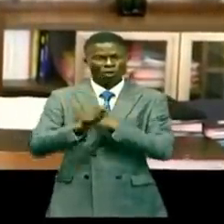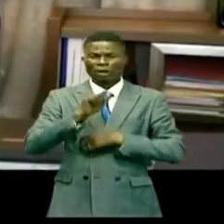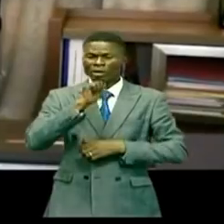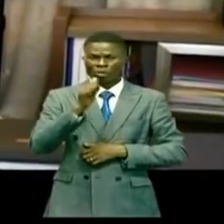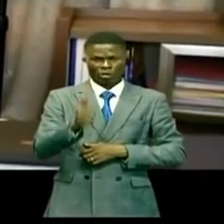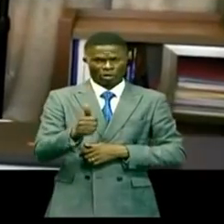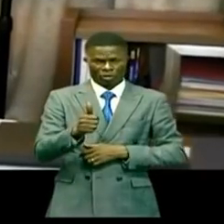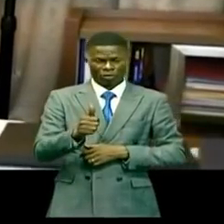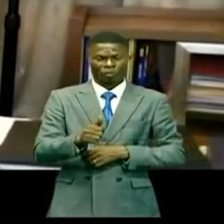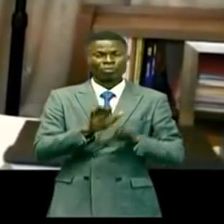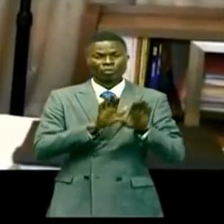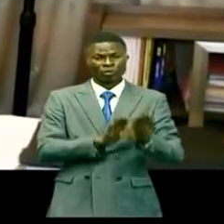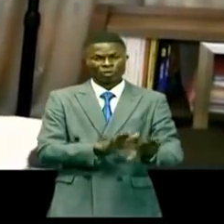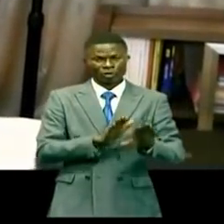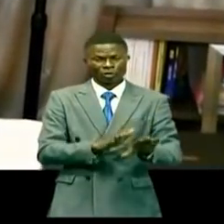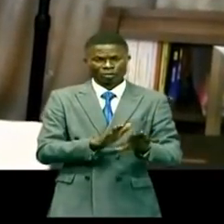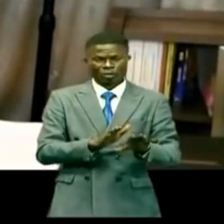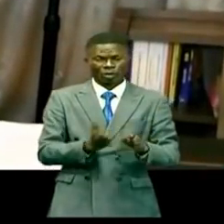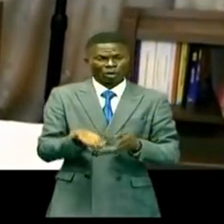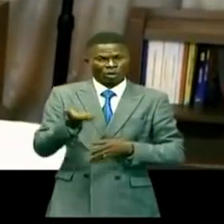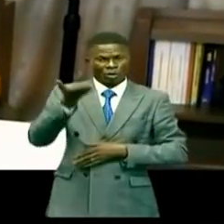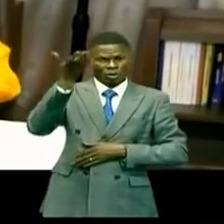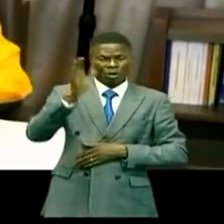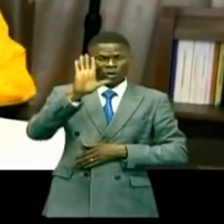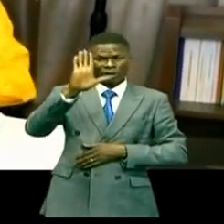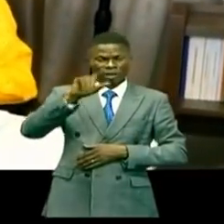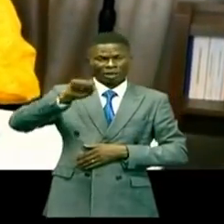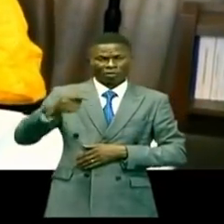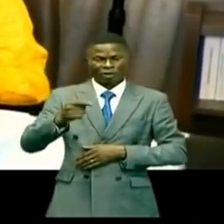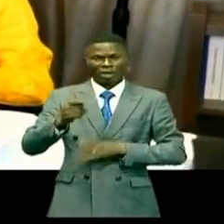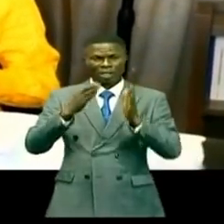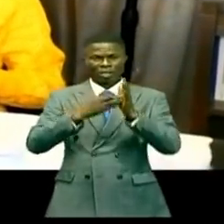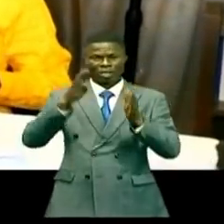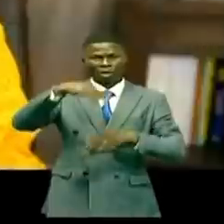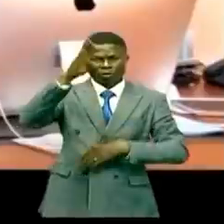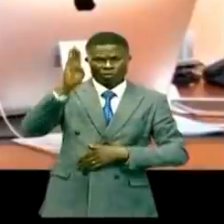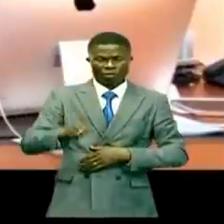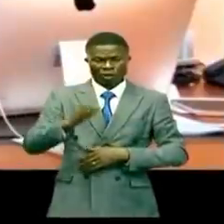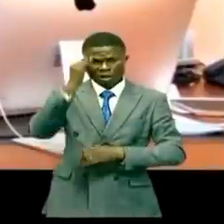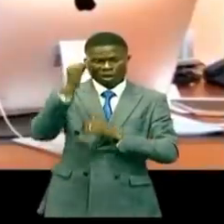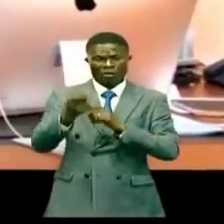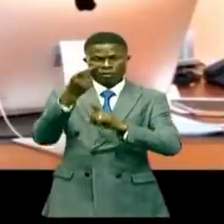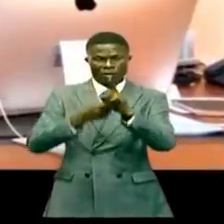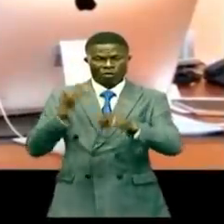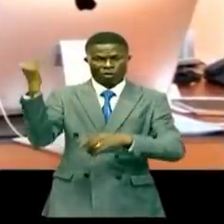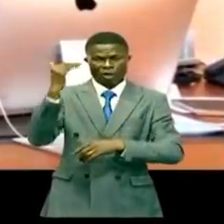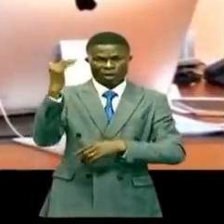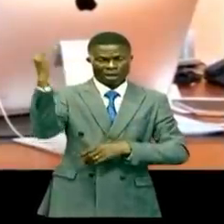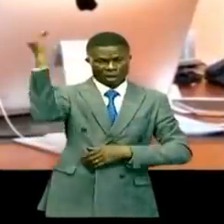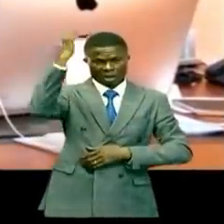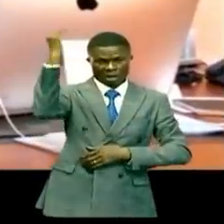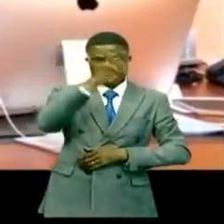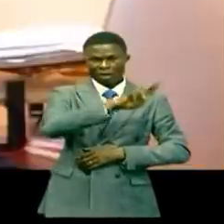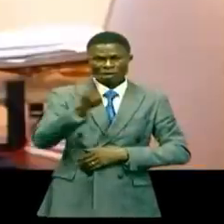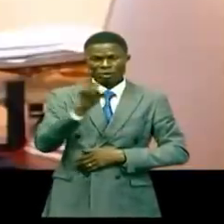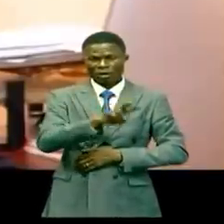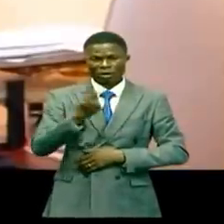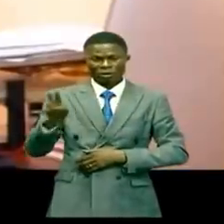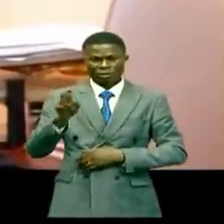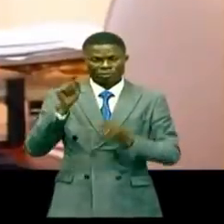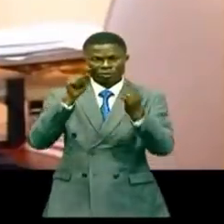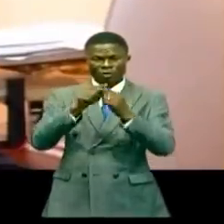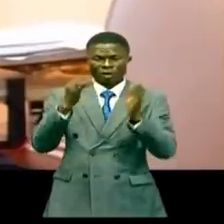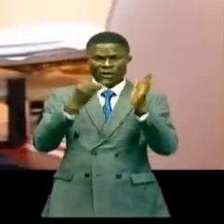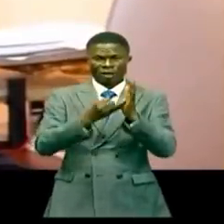il est attendu un taux d'inflation de 5,9% à fin décembre 2022 face à un objectif de 7%